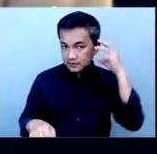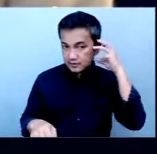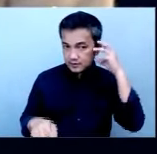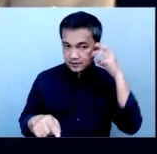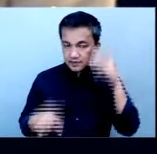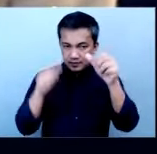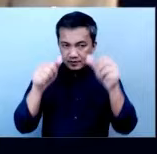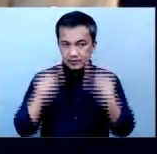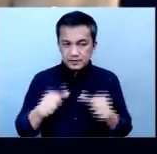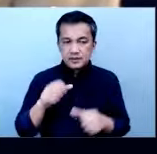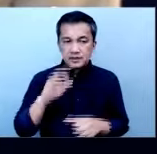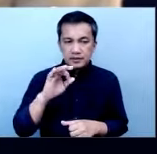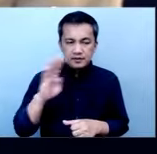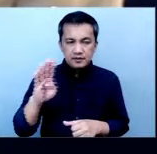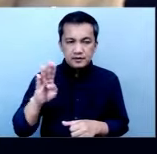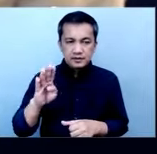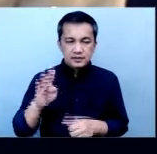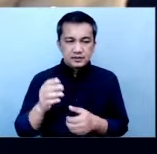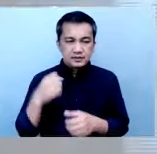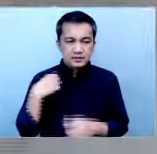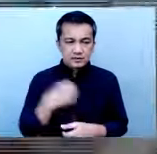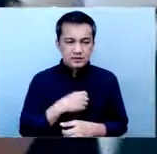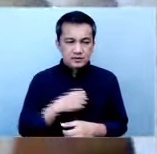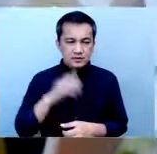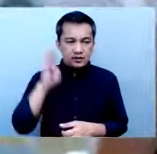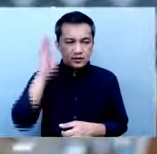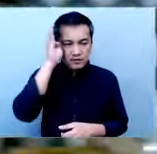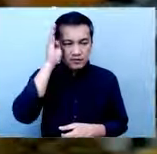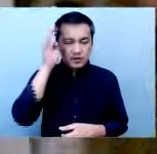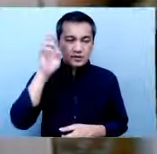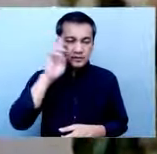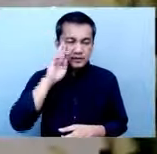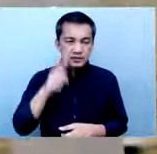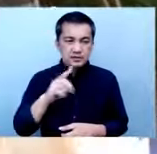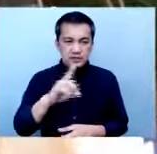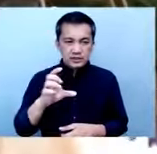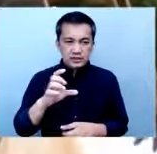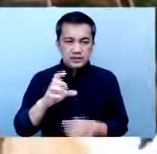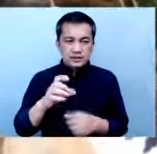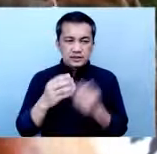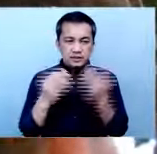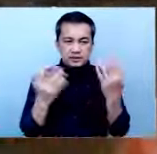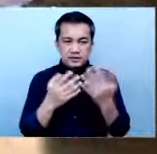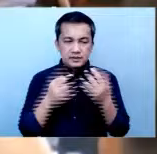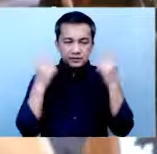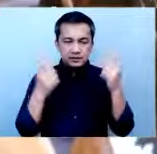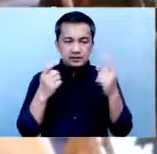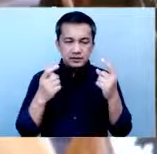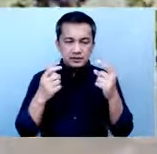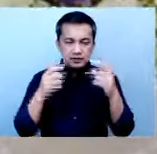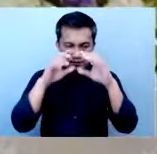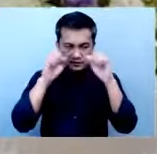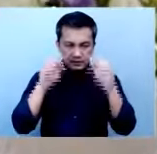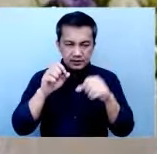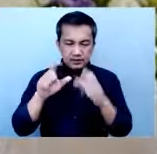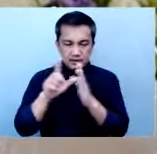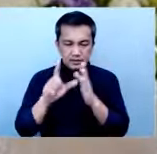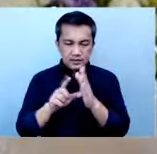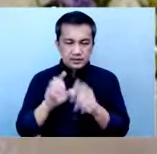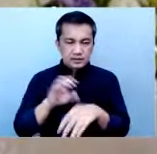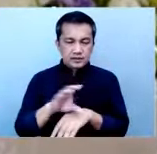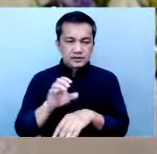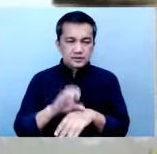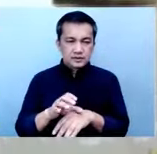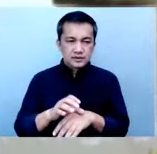ni Senator Bong Revilla, nakuha kanina sa 100th birthday celebration sa Malacañang ni Presidential Legal Counsel Juan